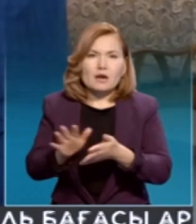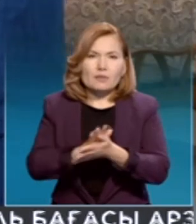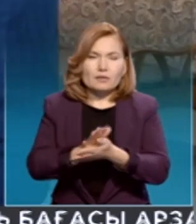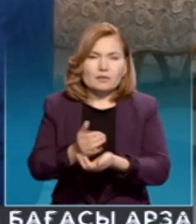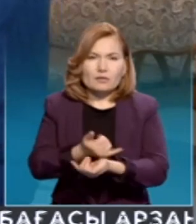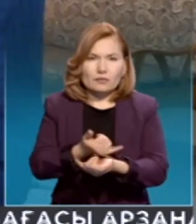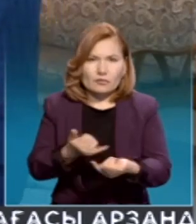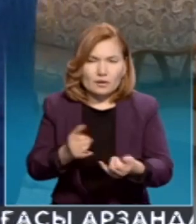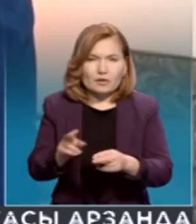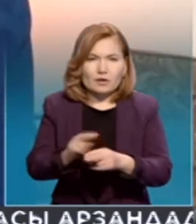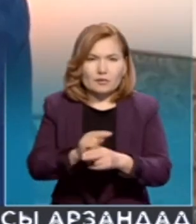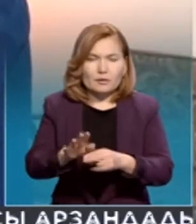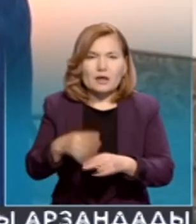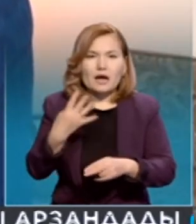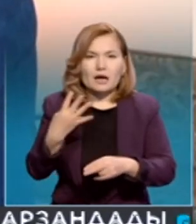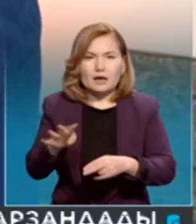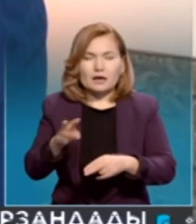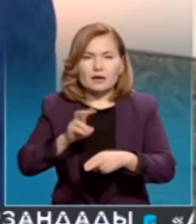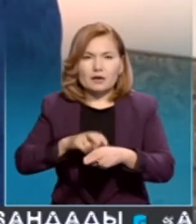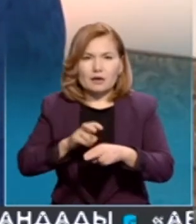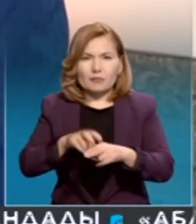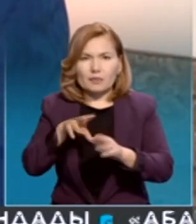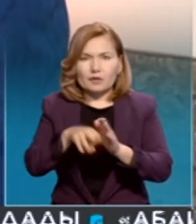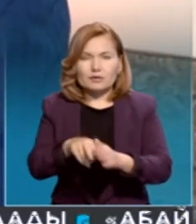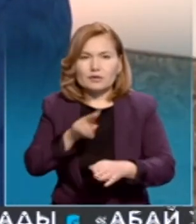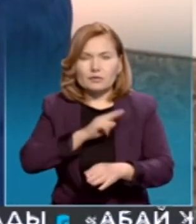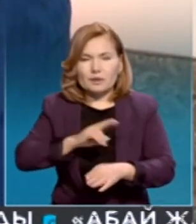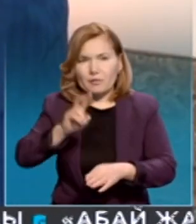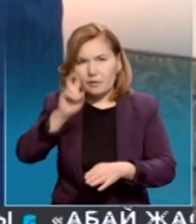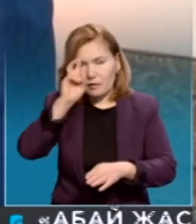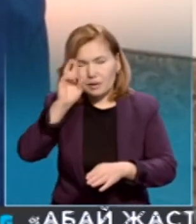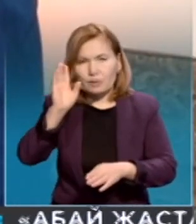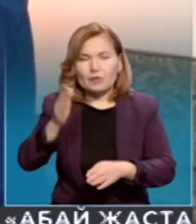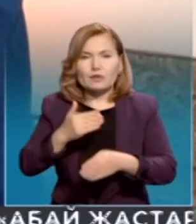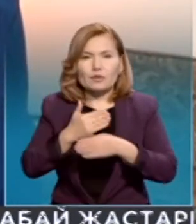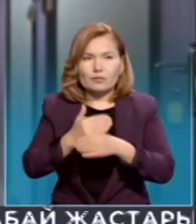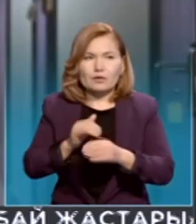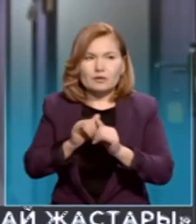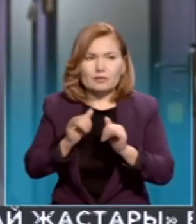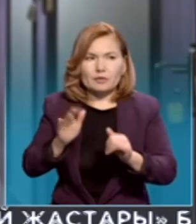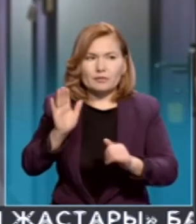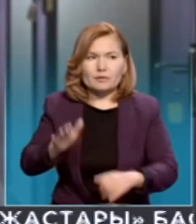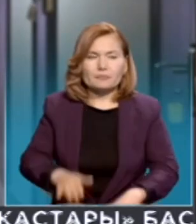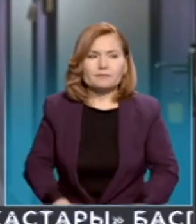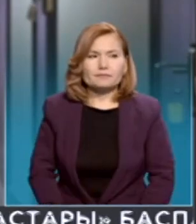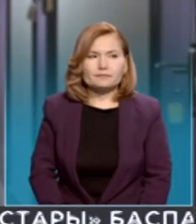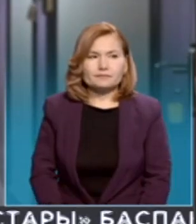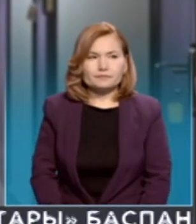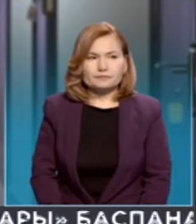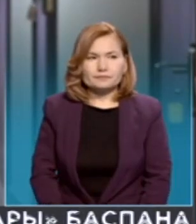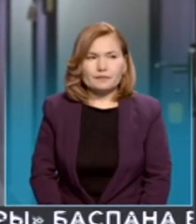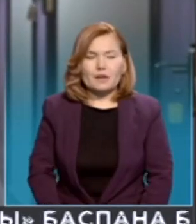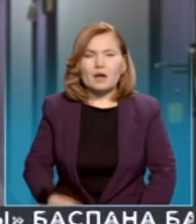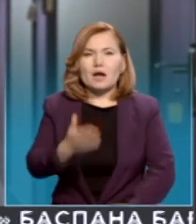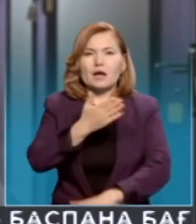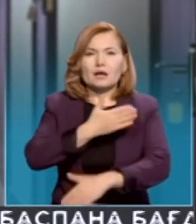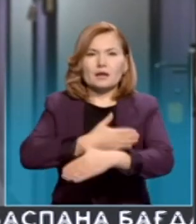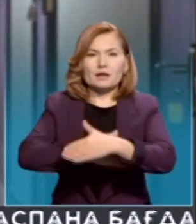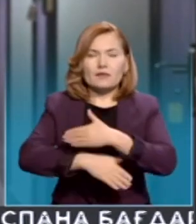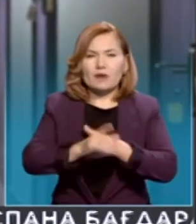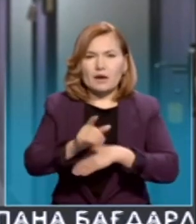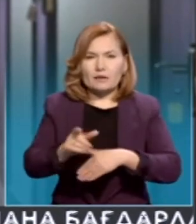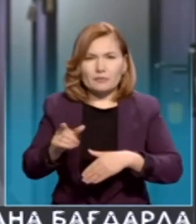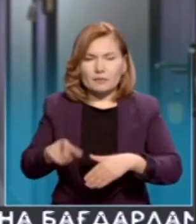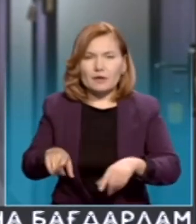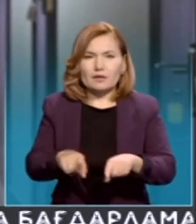орнына ашылды. Мемлекетіміз қолдаса, дамытамыз алдыға. Мүгедектігі бар жандарға ем көрсетсе,